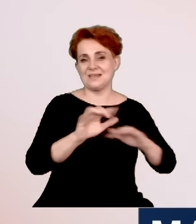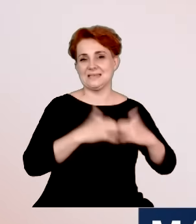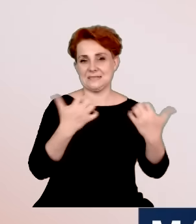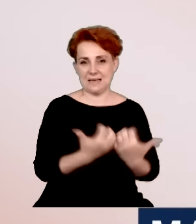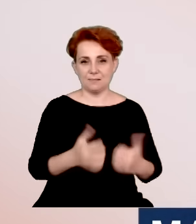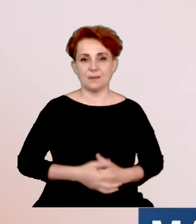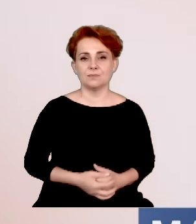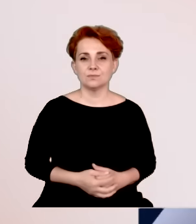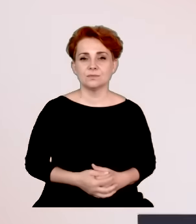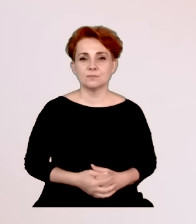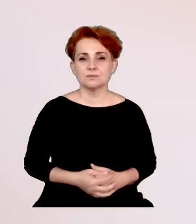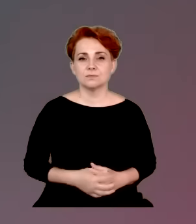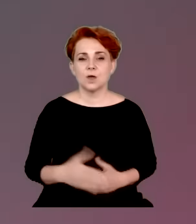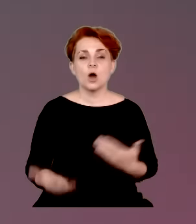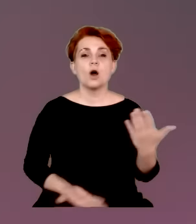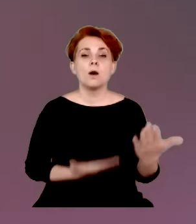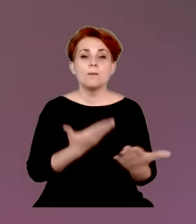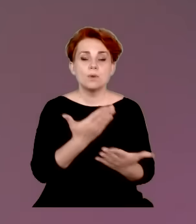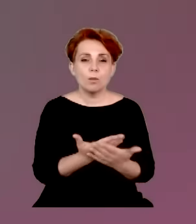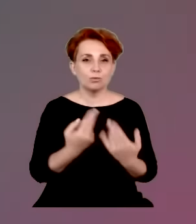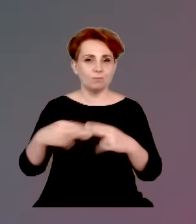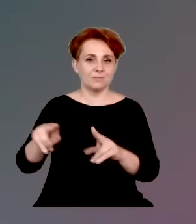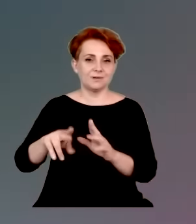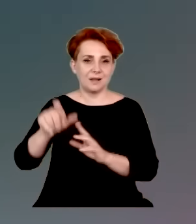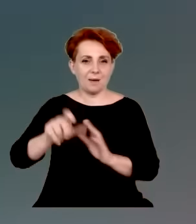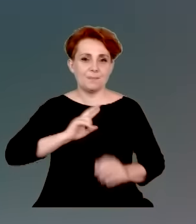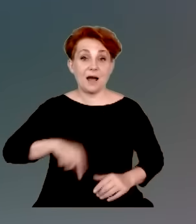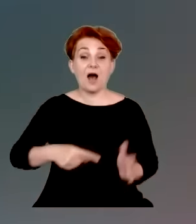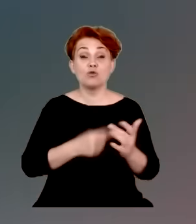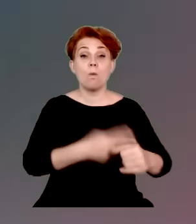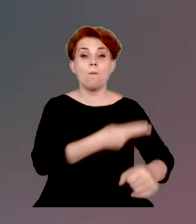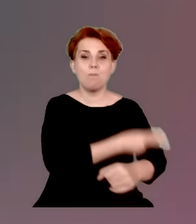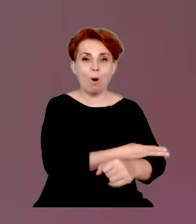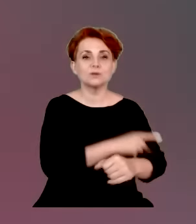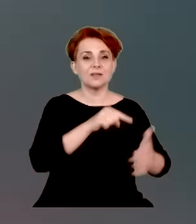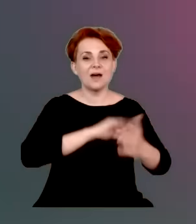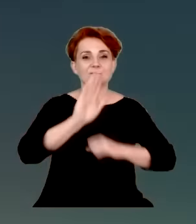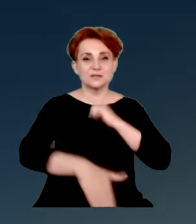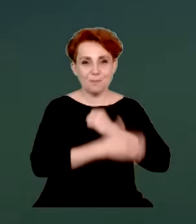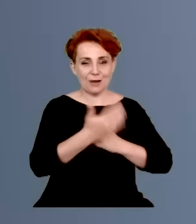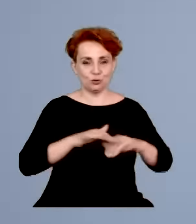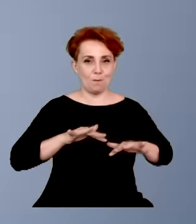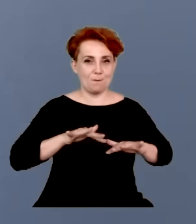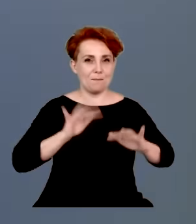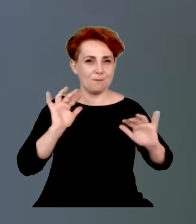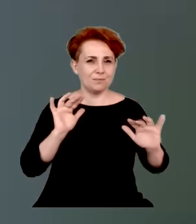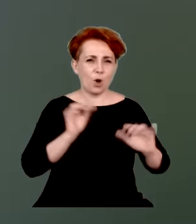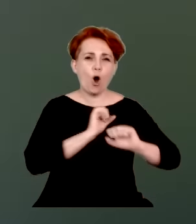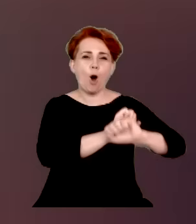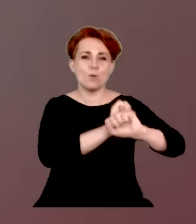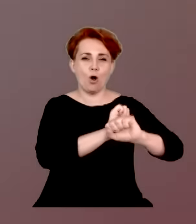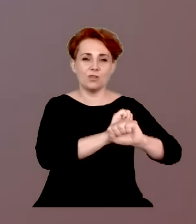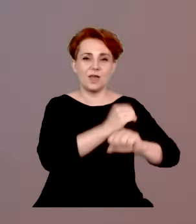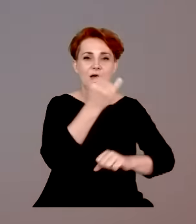stołeczki. Proponuję oddać tekę wicepremiera. A to już Poznań. Tu na proaborcyjną manifestację w geście obrony życia od poczęcia przyszła